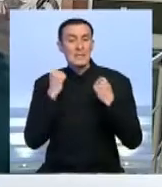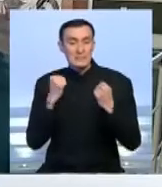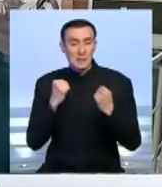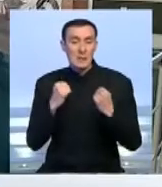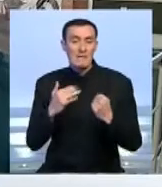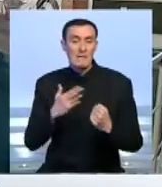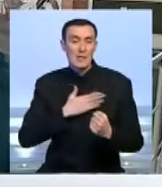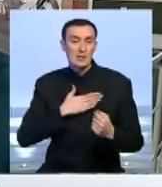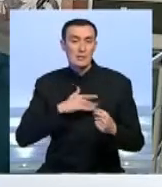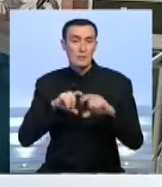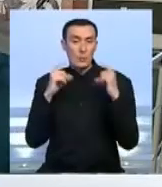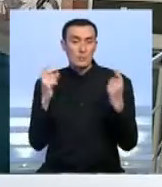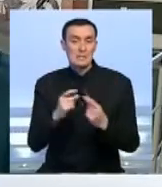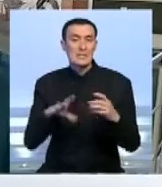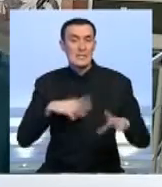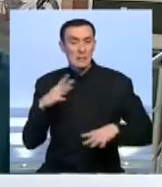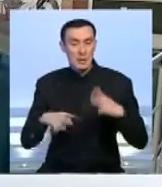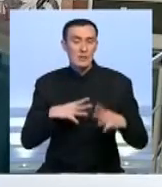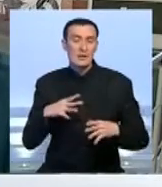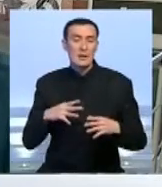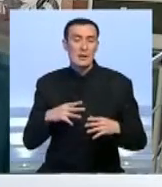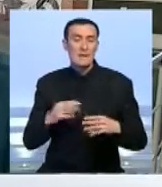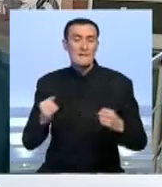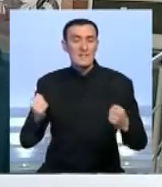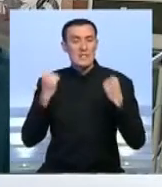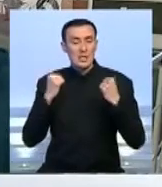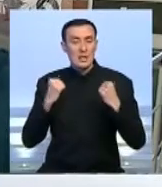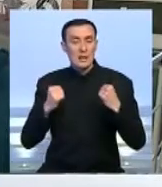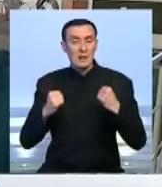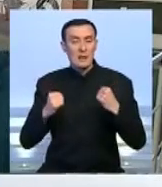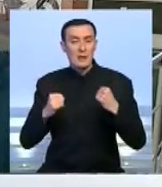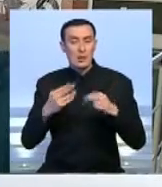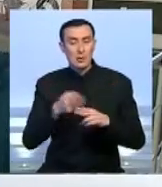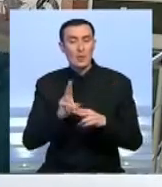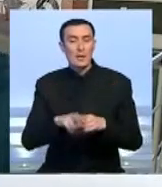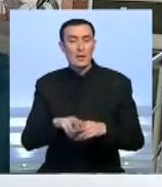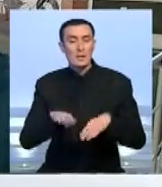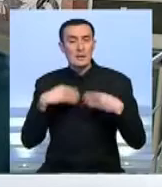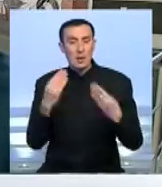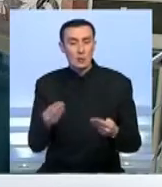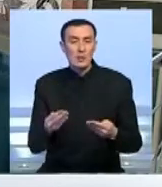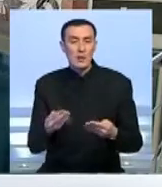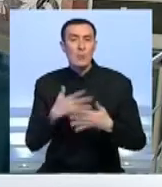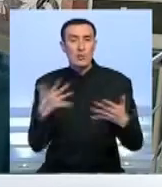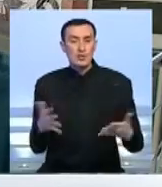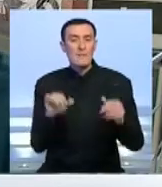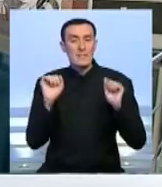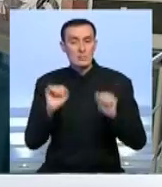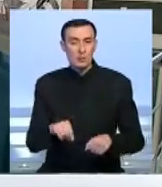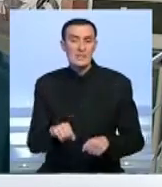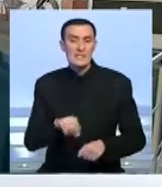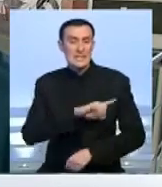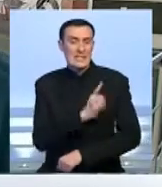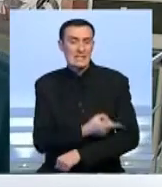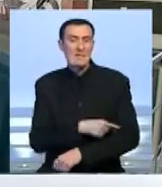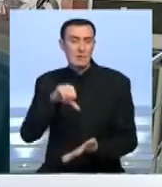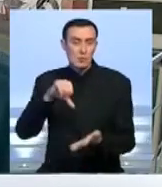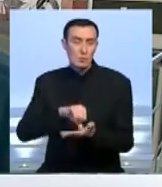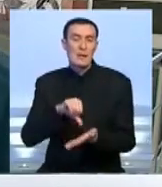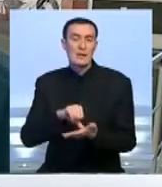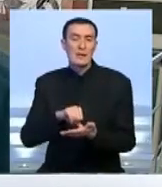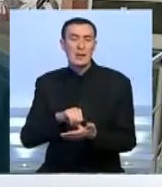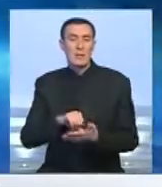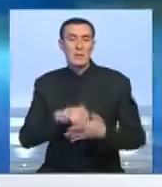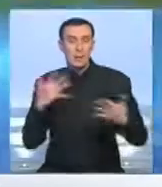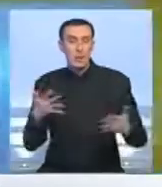здесь занимаются общей физической подготовкой, которая дает им еще больше возможностей, сил выступать в своих видах